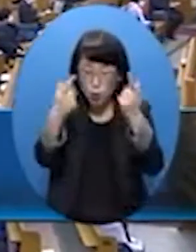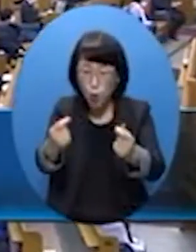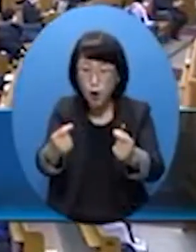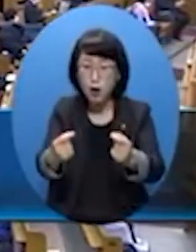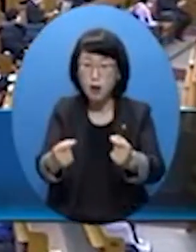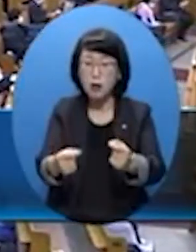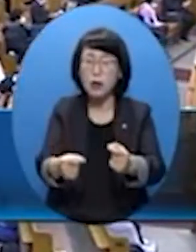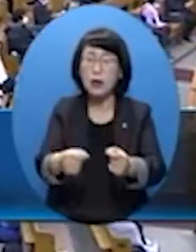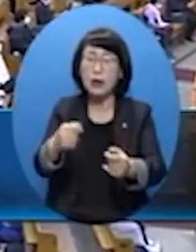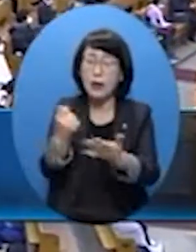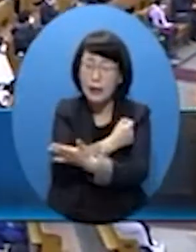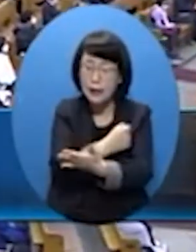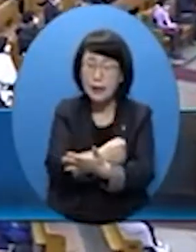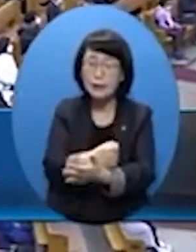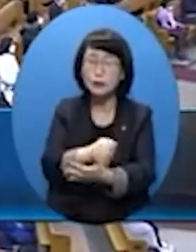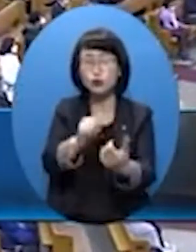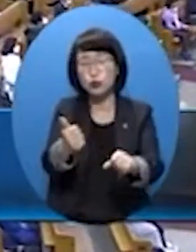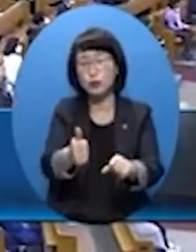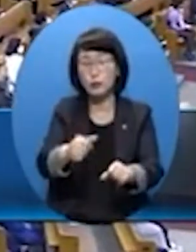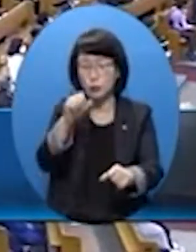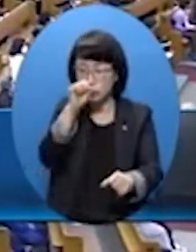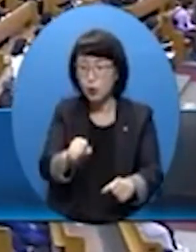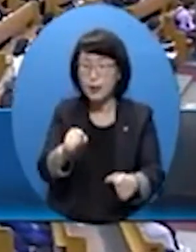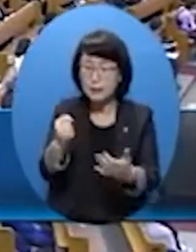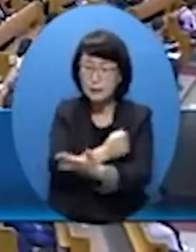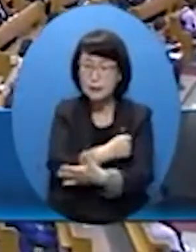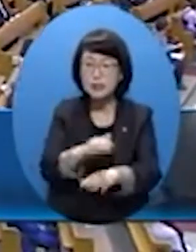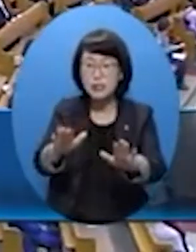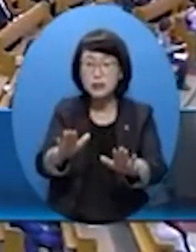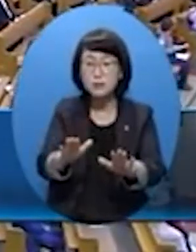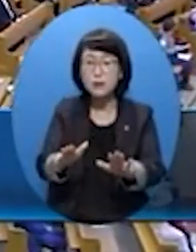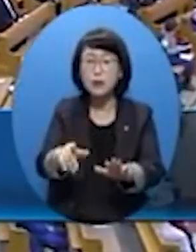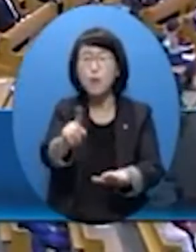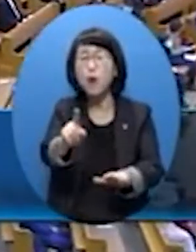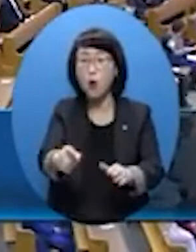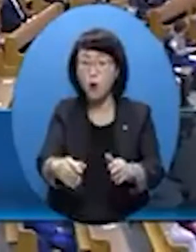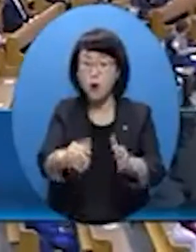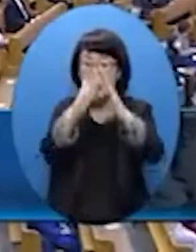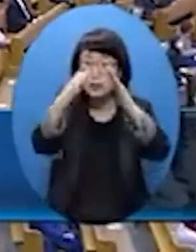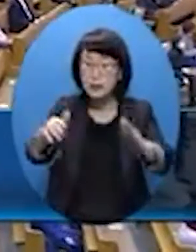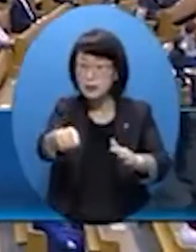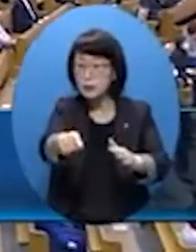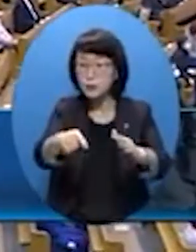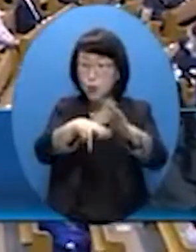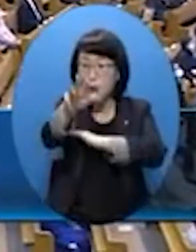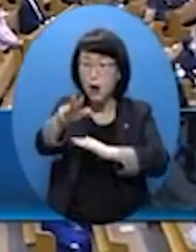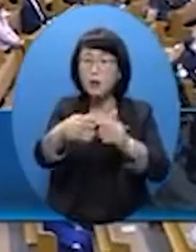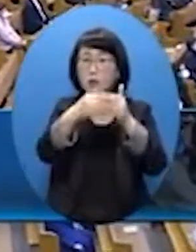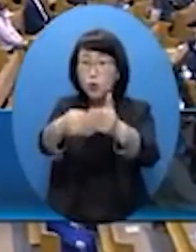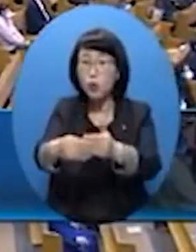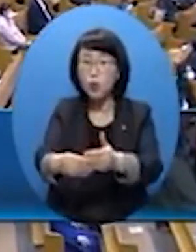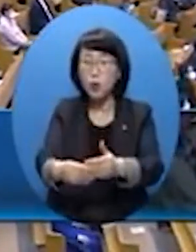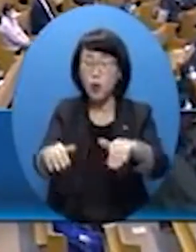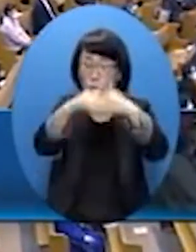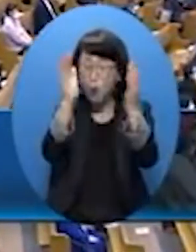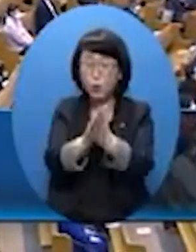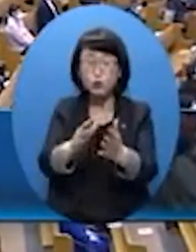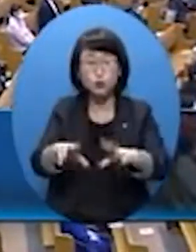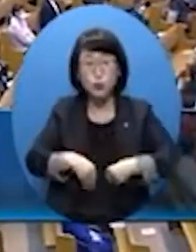죽었다면 좋았을 것을 너희가 이 광야로 우리를 인도해 내야지 온 회중이 주려 죽게 하는도다